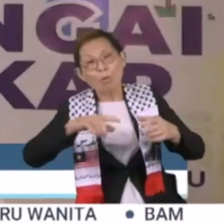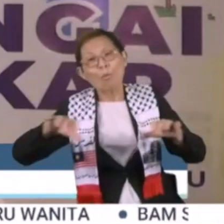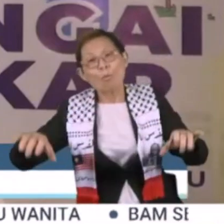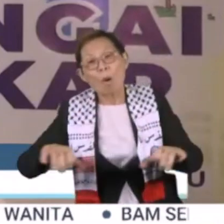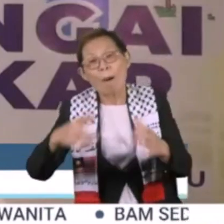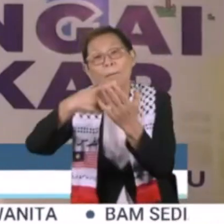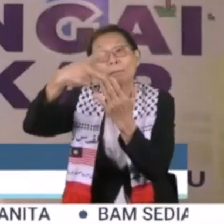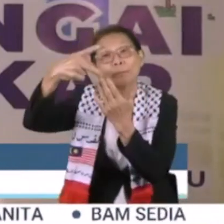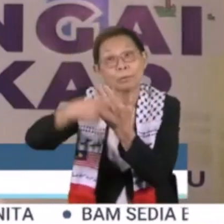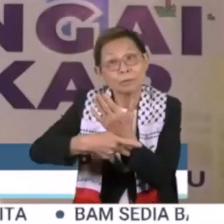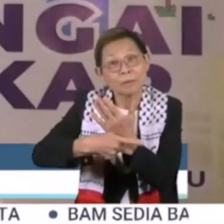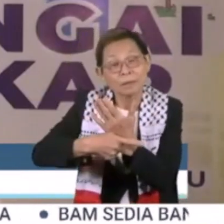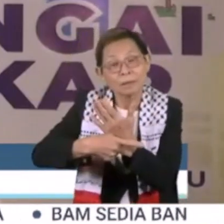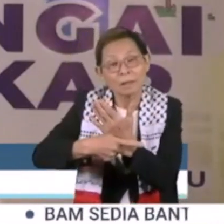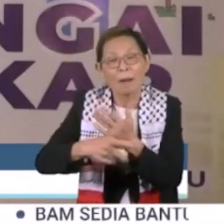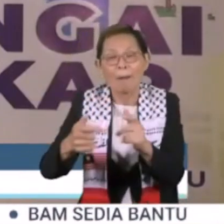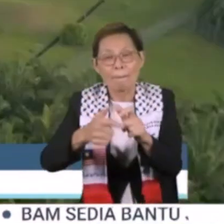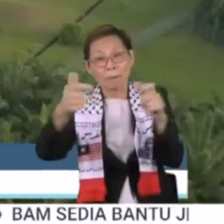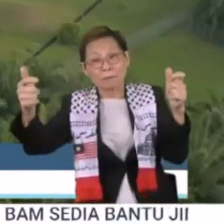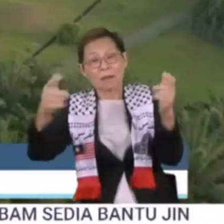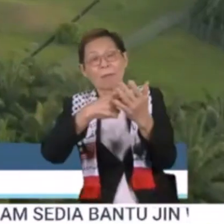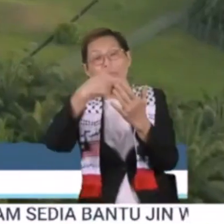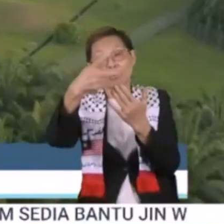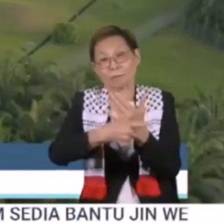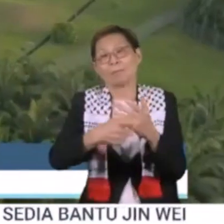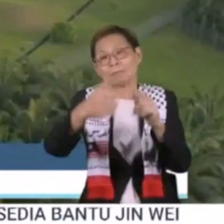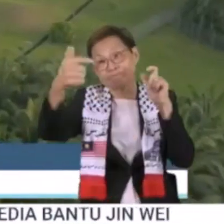melaksanakan projek yang besar ini.